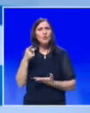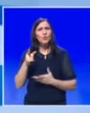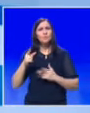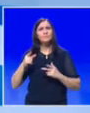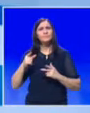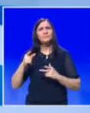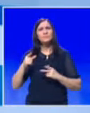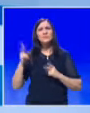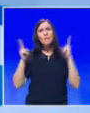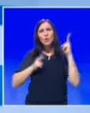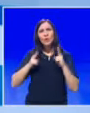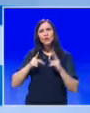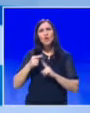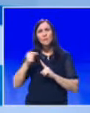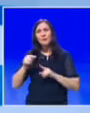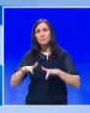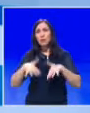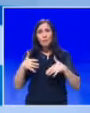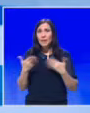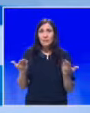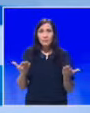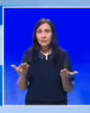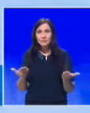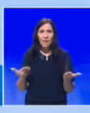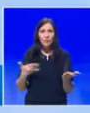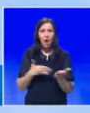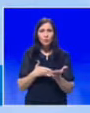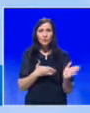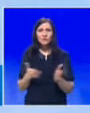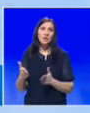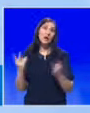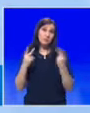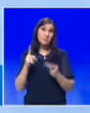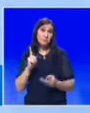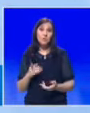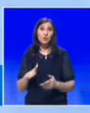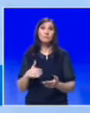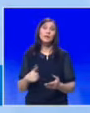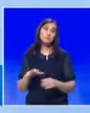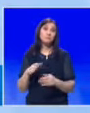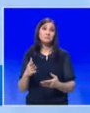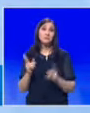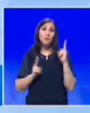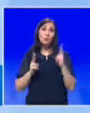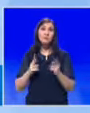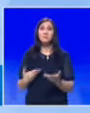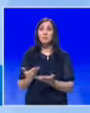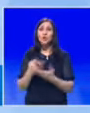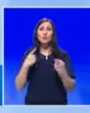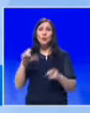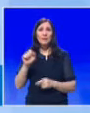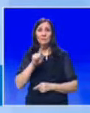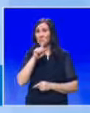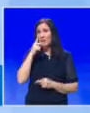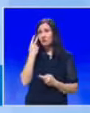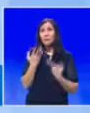принцип, парламентаризма? Къде е опозицията? Разбира се, ние можем да припознаем номинация на друга партия. Аз не виждам какъв е проблемът, ако